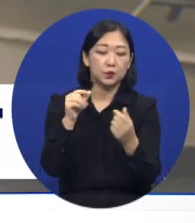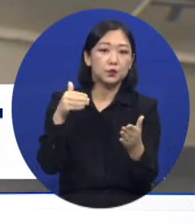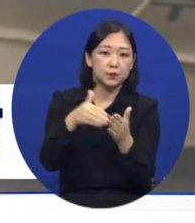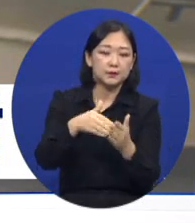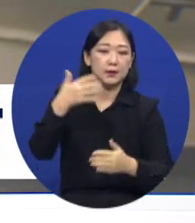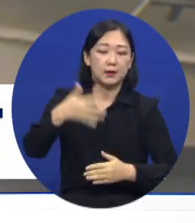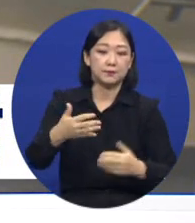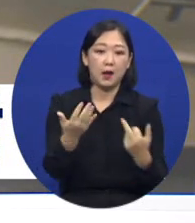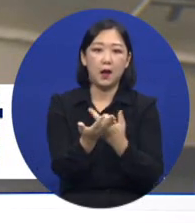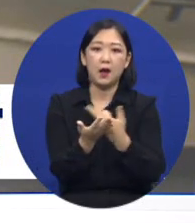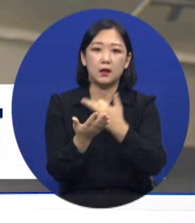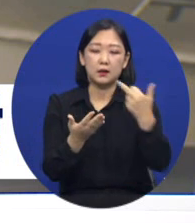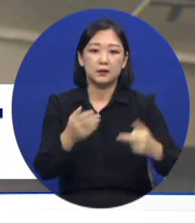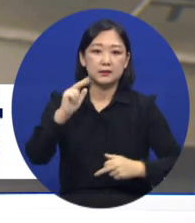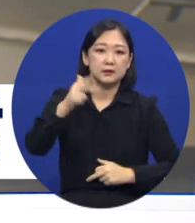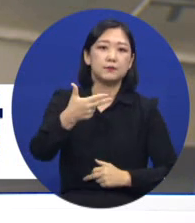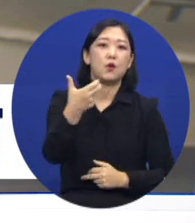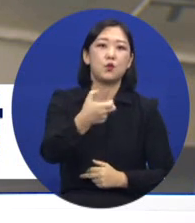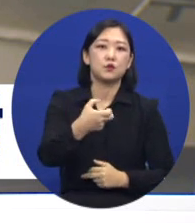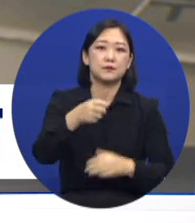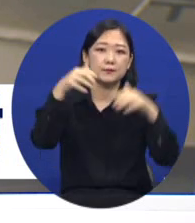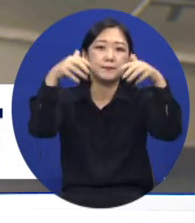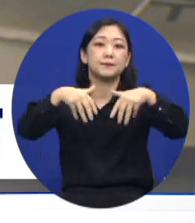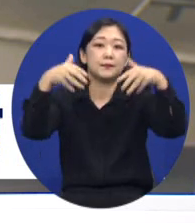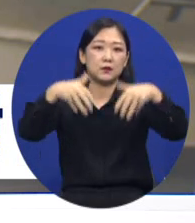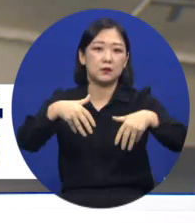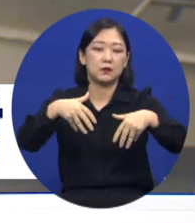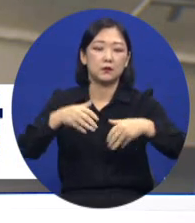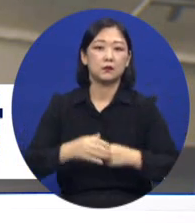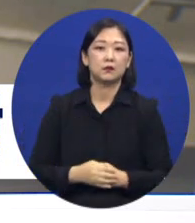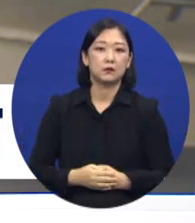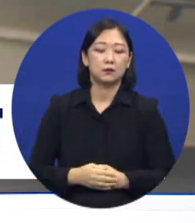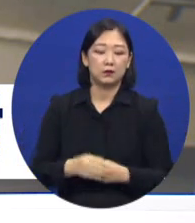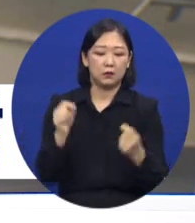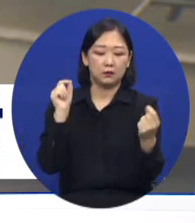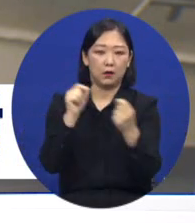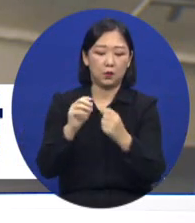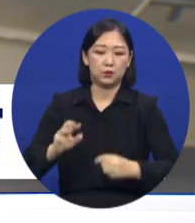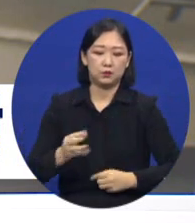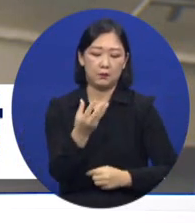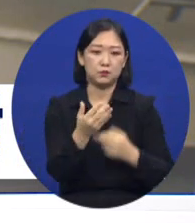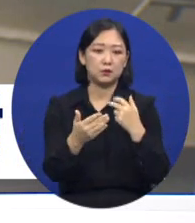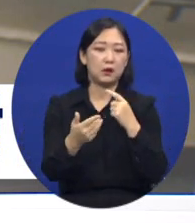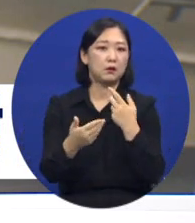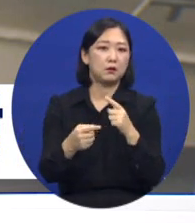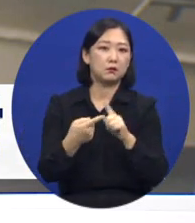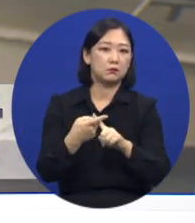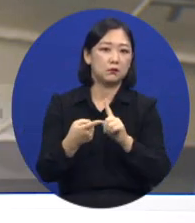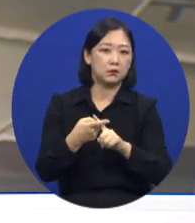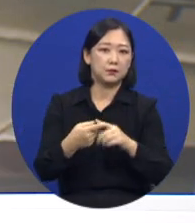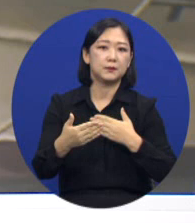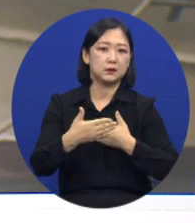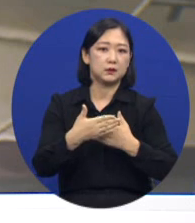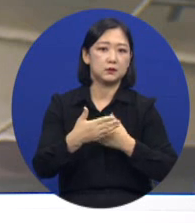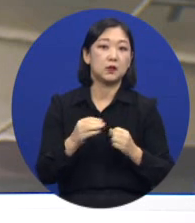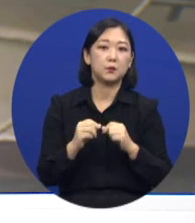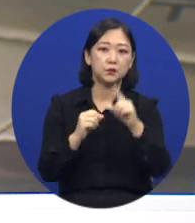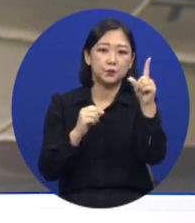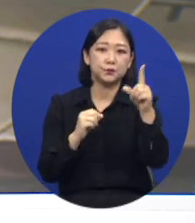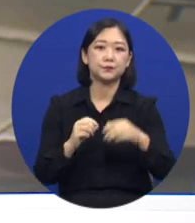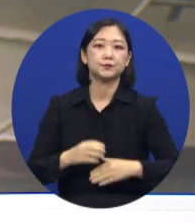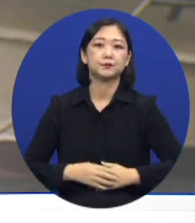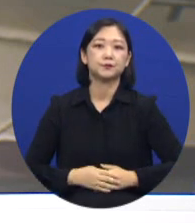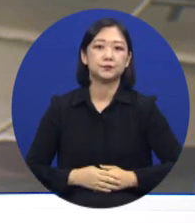한라산에는 이미 750mm가 넘는 물폭탄이 떨어지면서 다가올 태풍에 대한 긴장감은 더욱 높아지고 있는